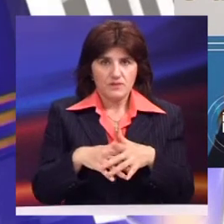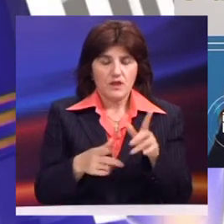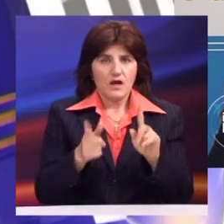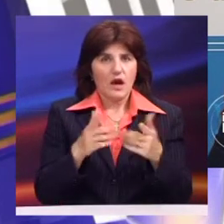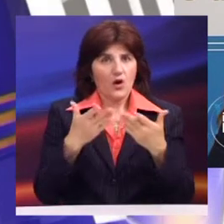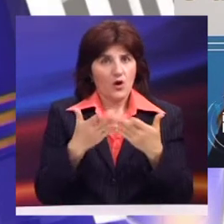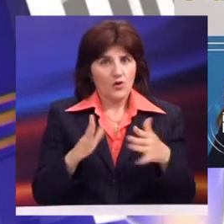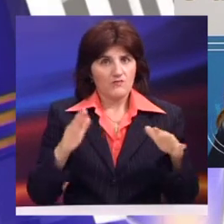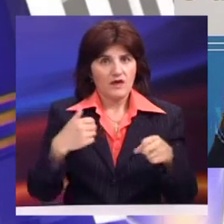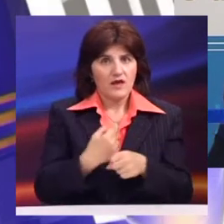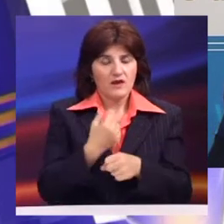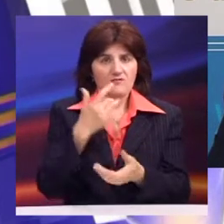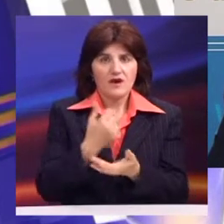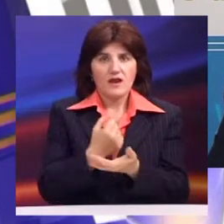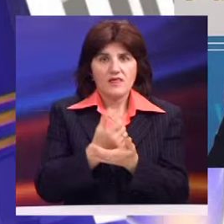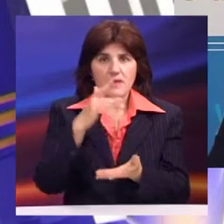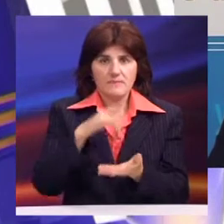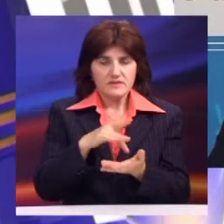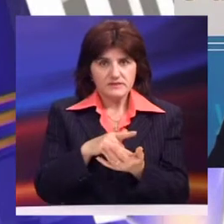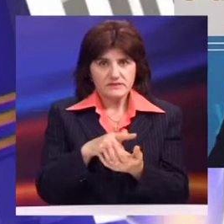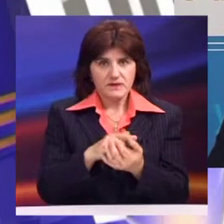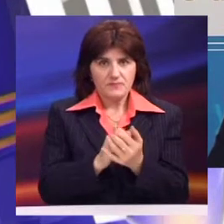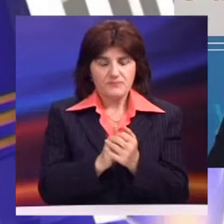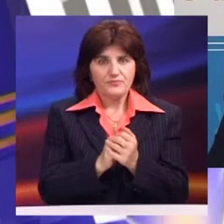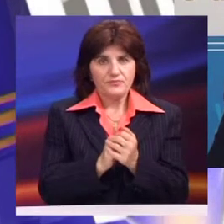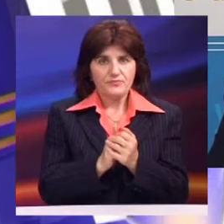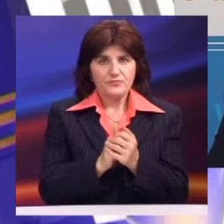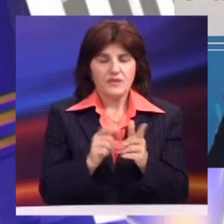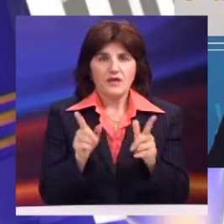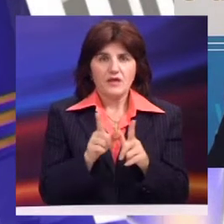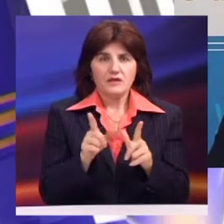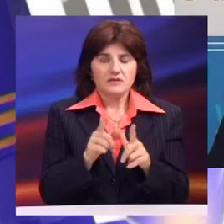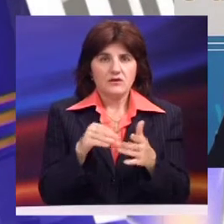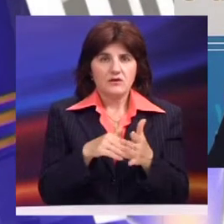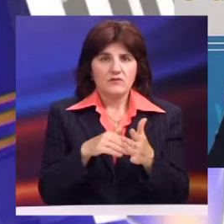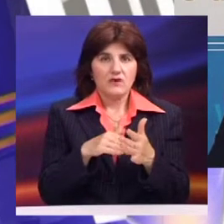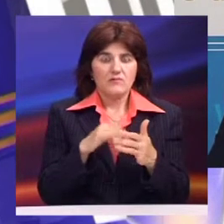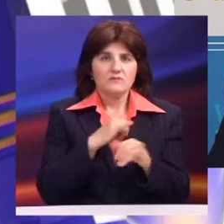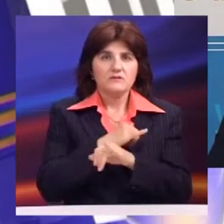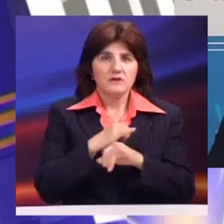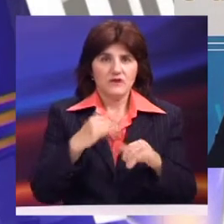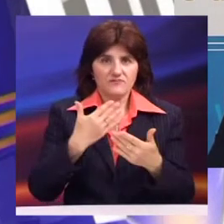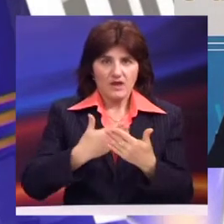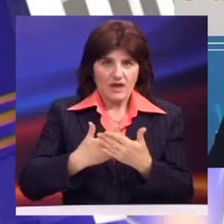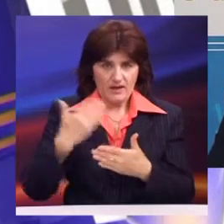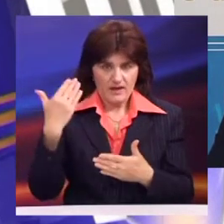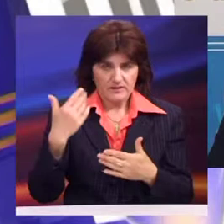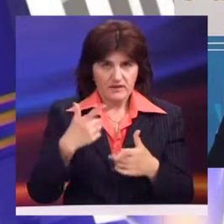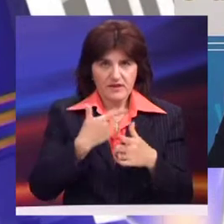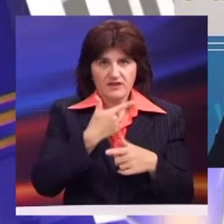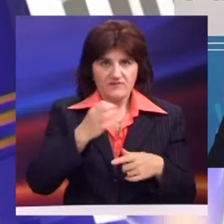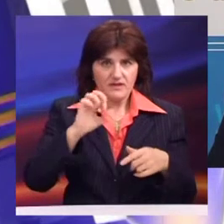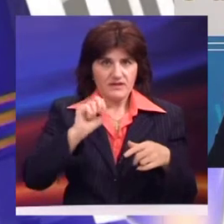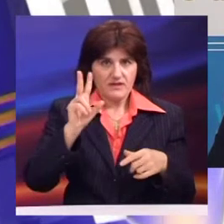se otvarala nova radna mesta, to je jedan od prioriteta lokalne samouprave, a i strategijom održivog razvoja grada